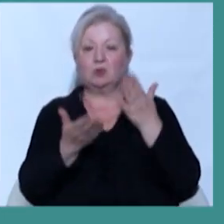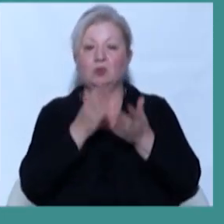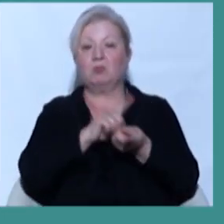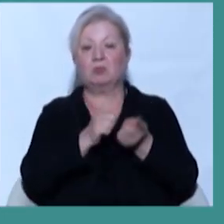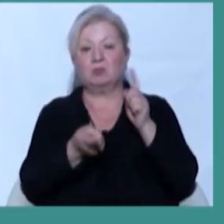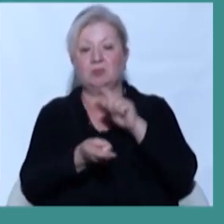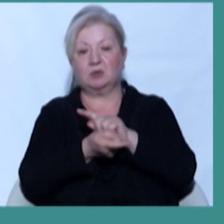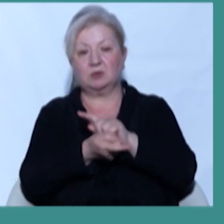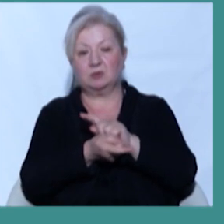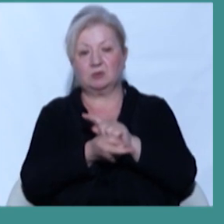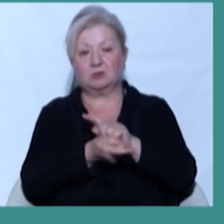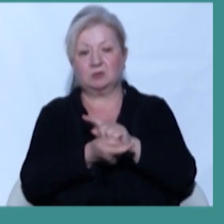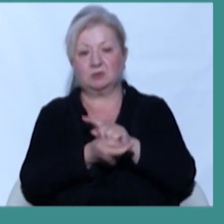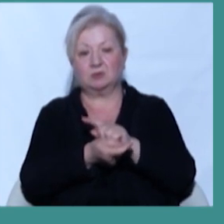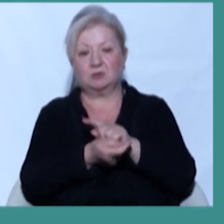პირიქით